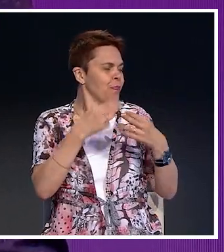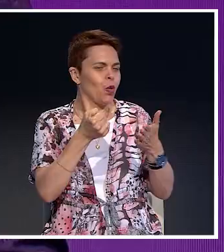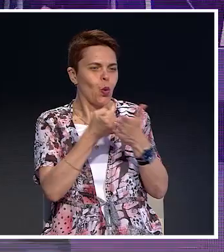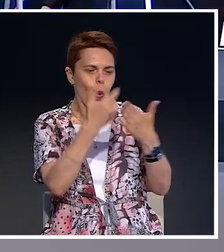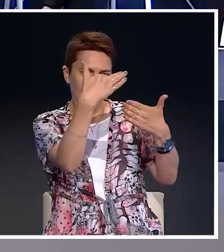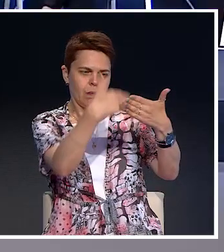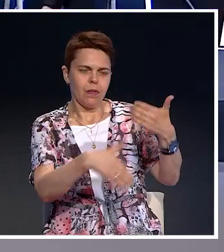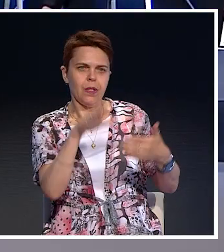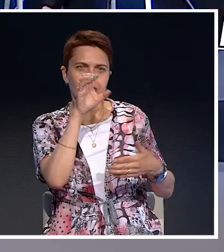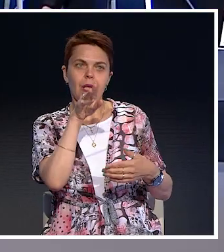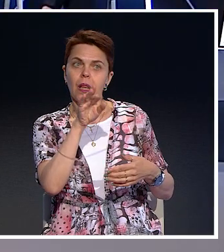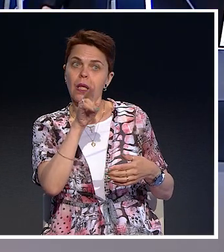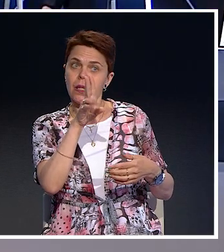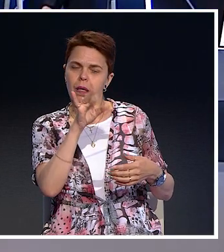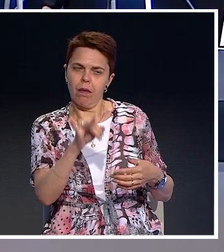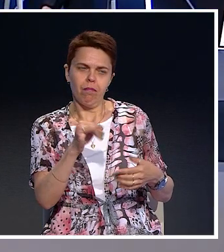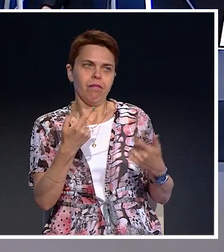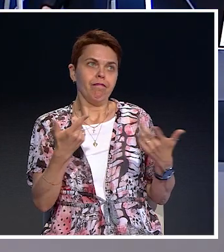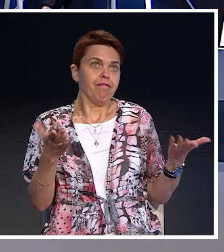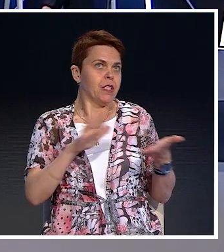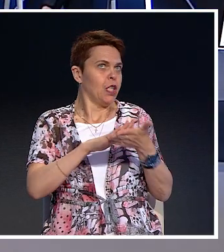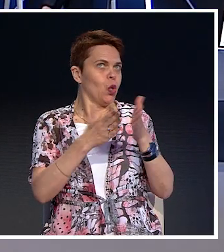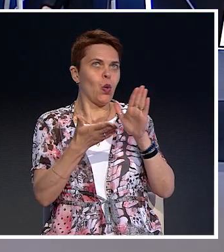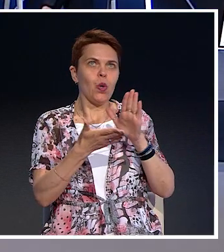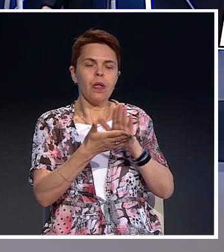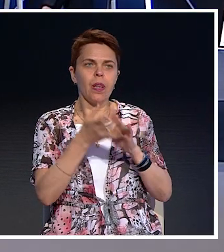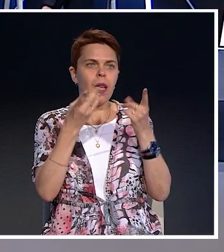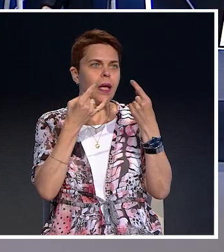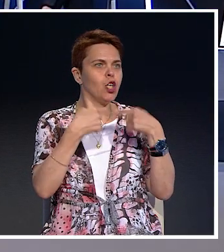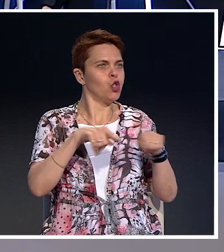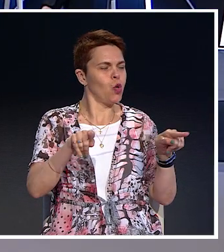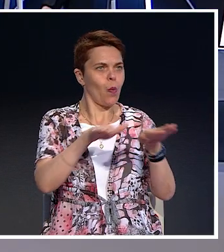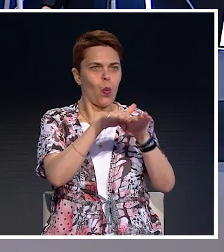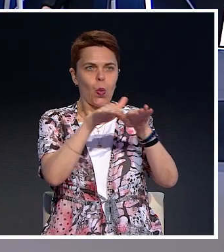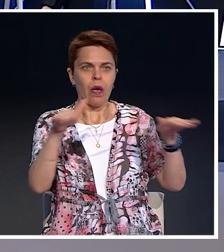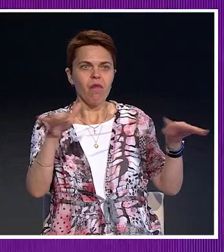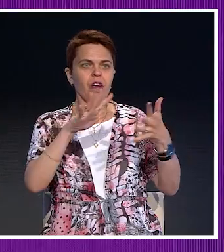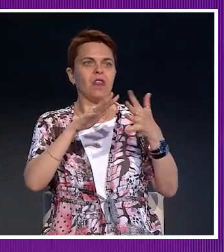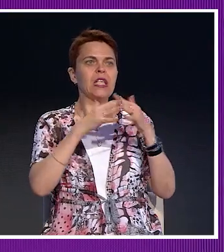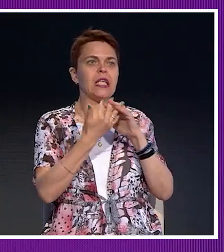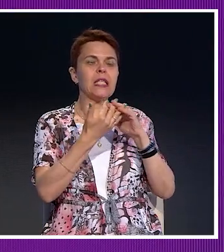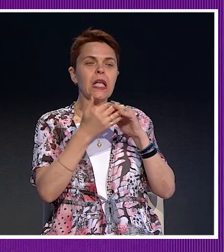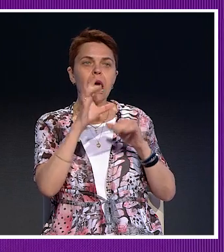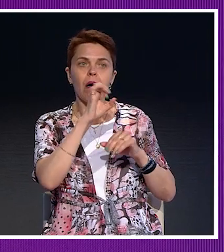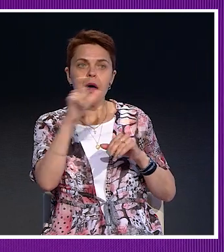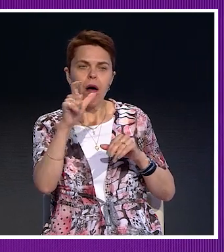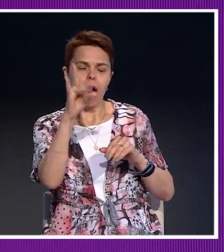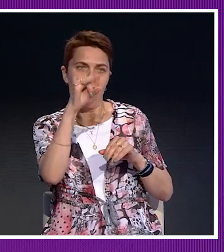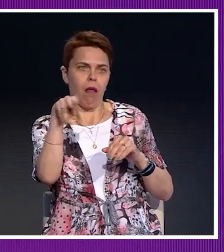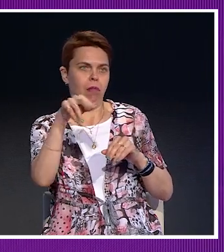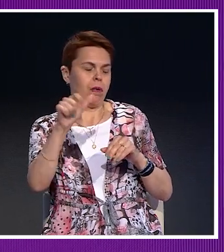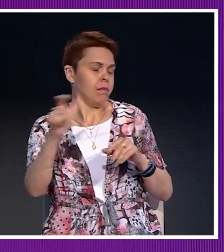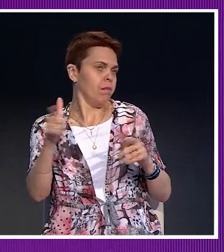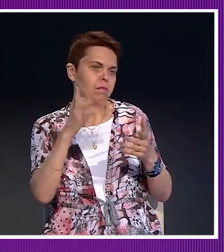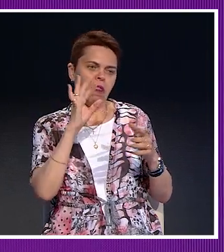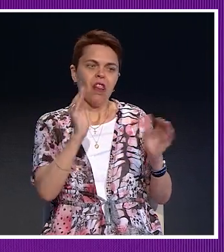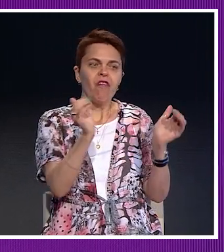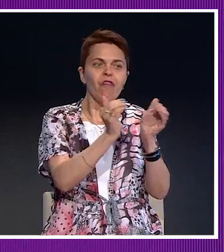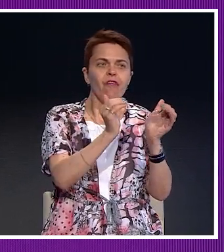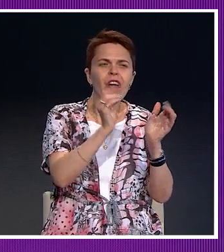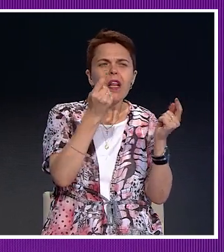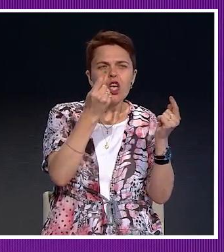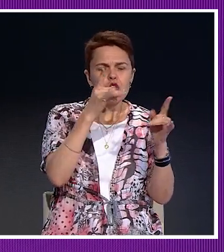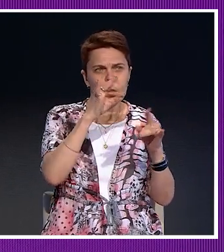до статистики. Насправді ситуація на найнижчому рівні, тобто в сільських радах і в радах невеличких